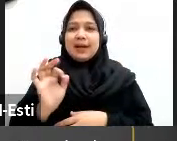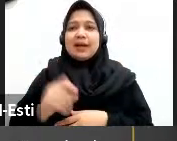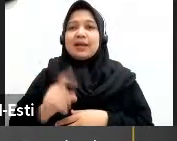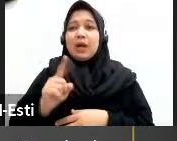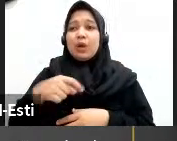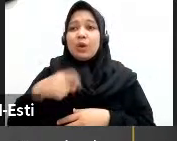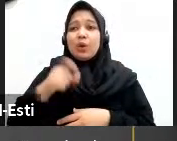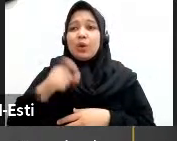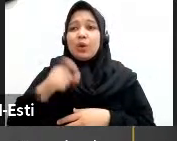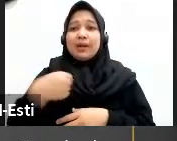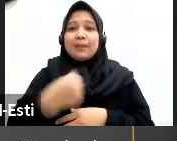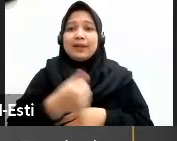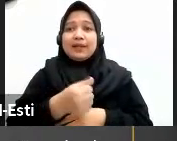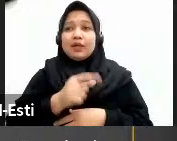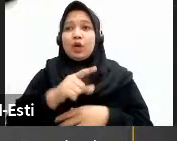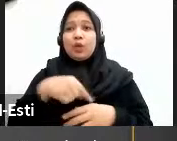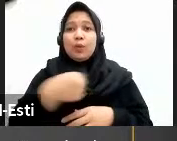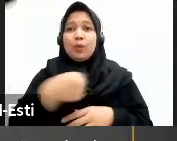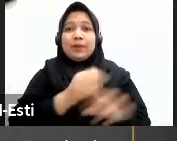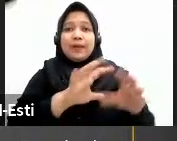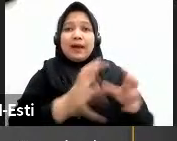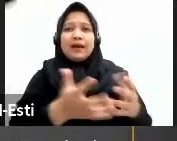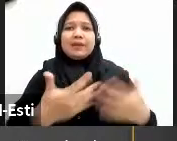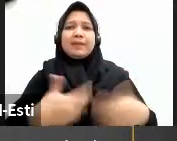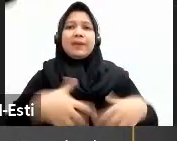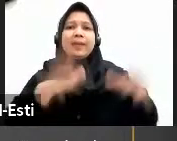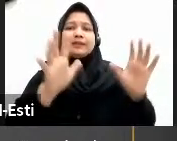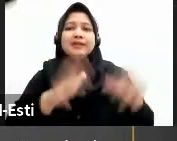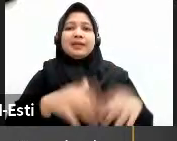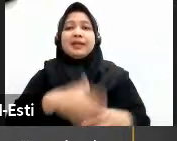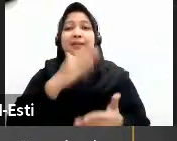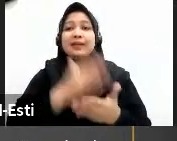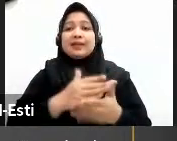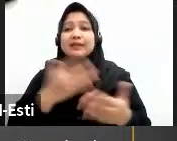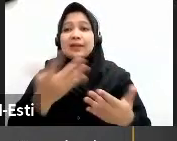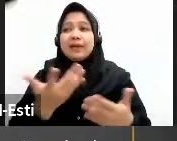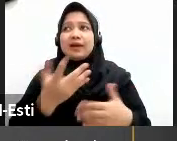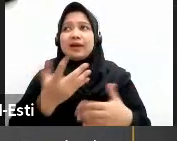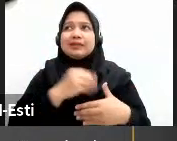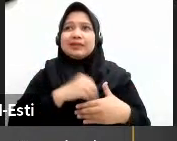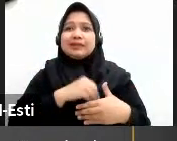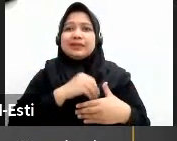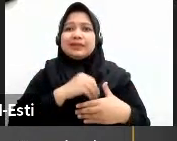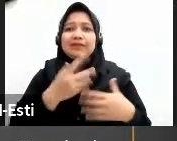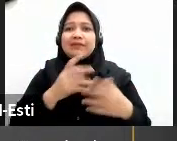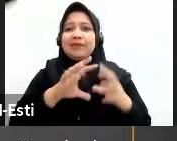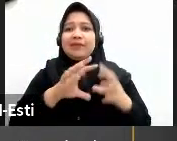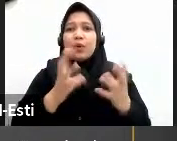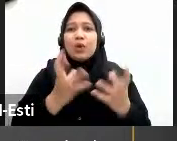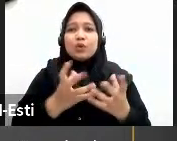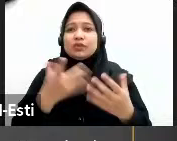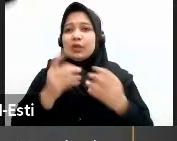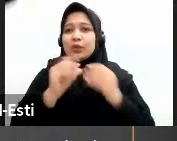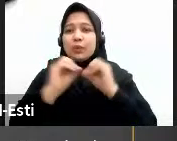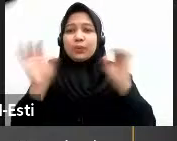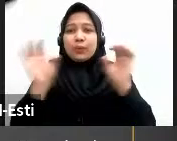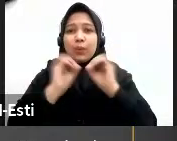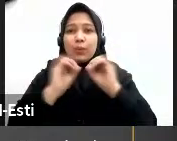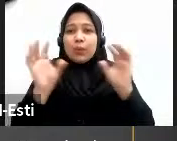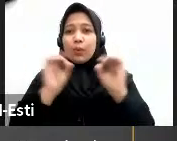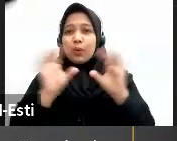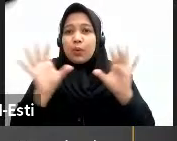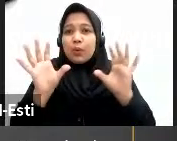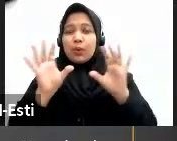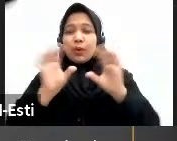mengakses sout barang jadi dibebaskan yang dibatasi adalah insentif ataupun bonus ataupun promo yang mungkin jadi